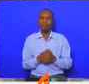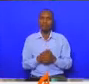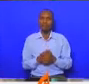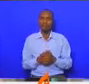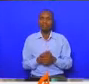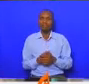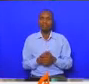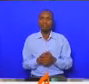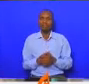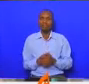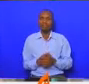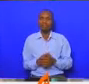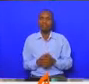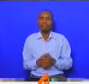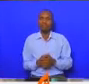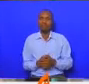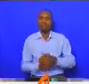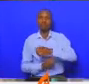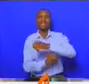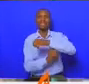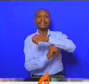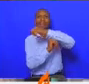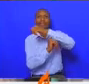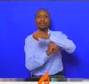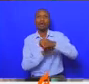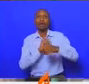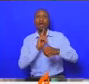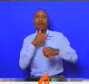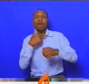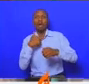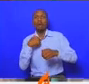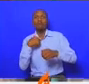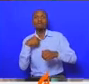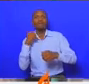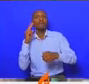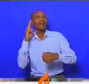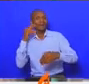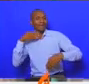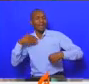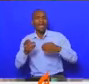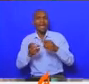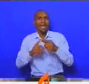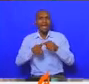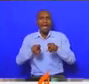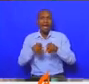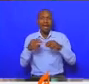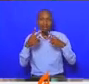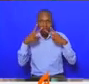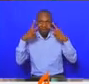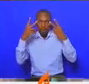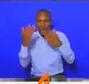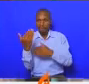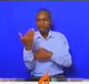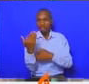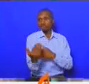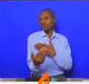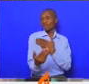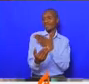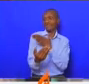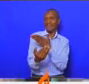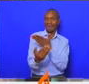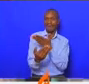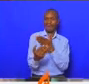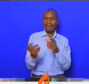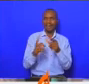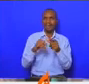come up to support those who are venerable. When you look at these children, the